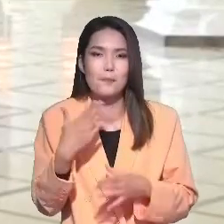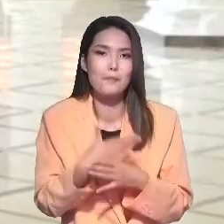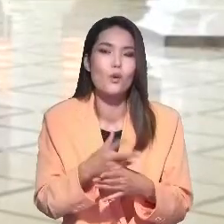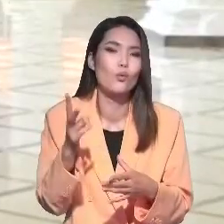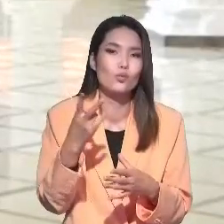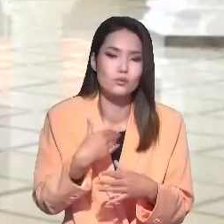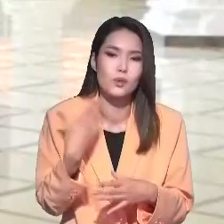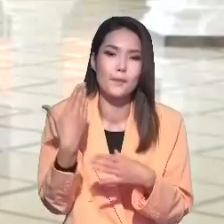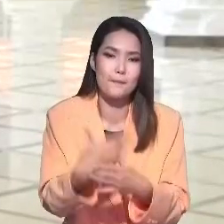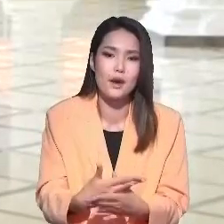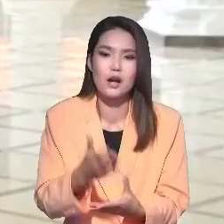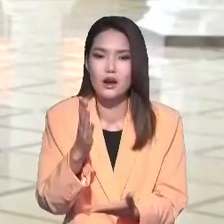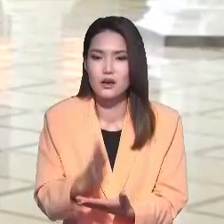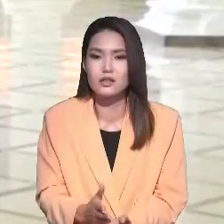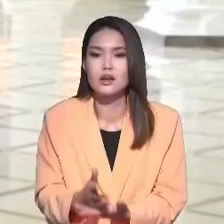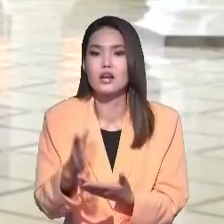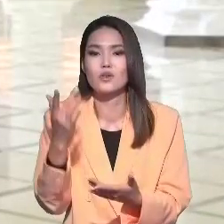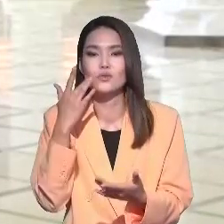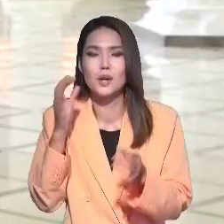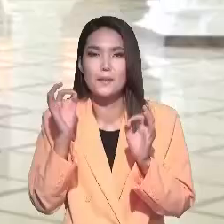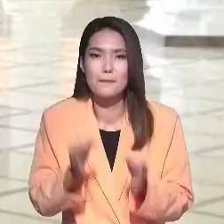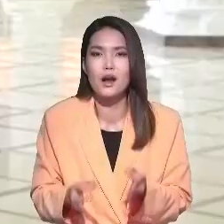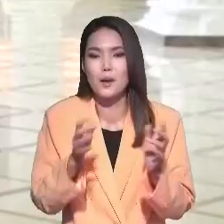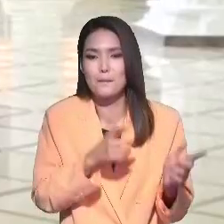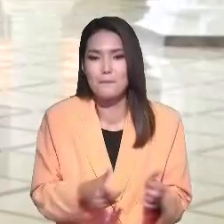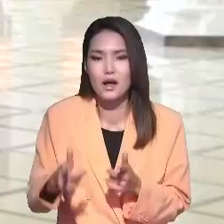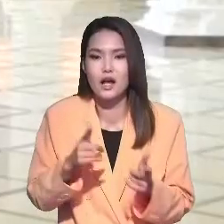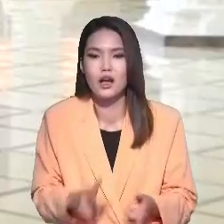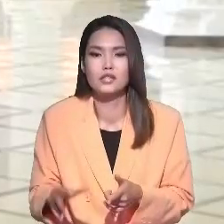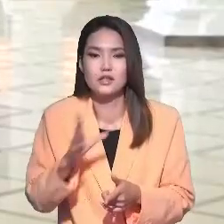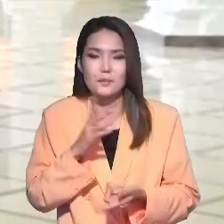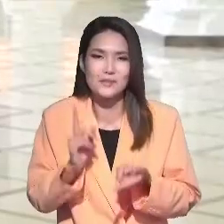вносим изменения, правила, подзаконные акты вместе с министерствами.